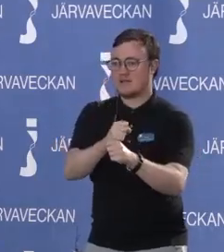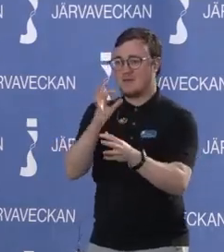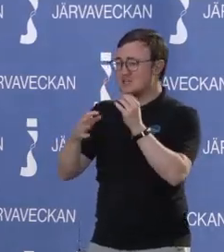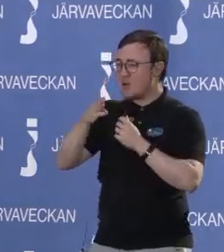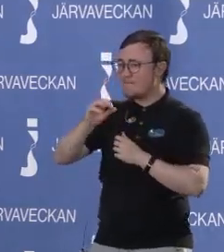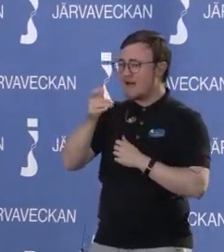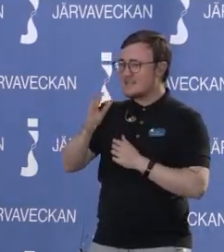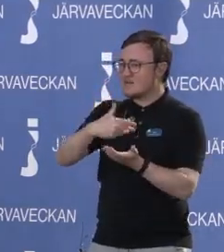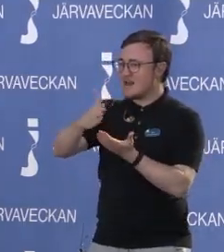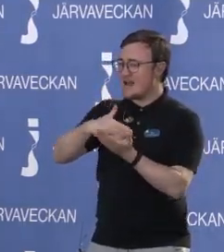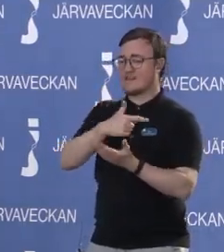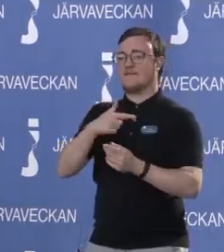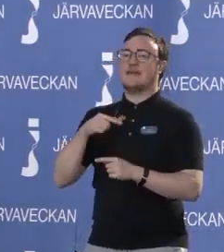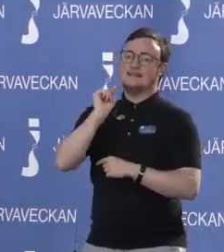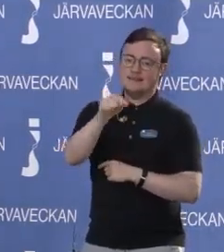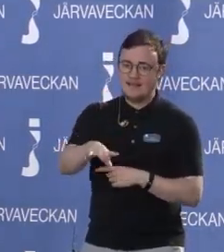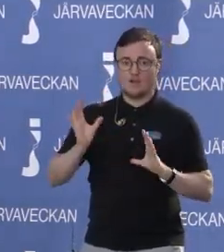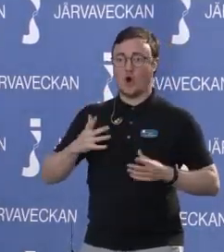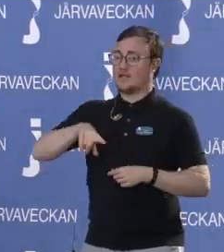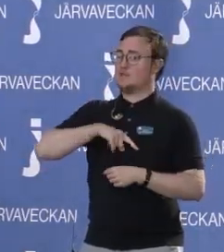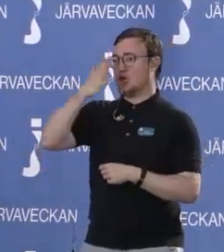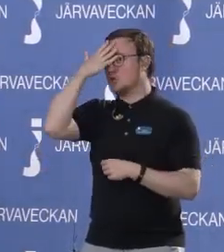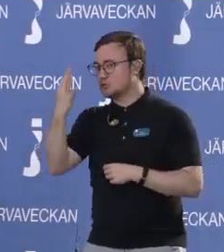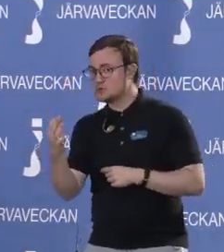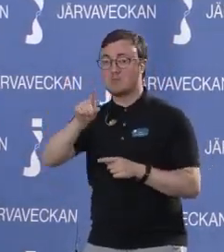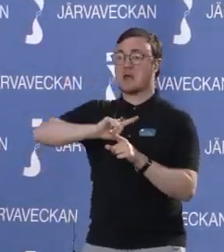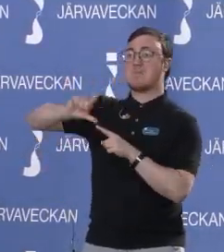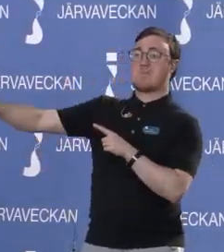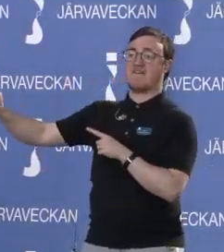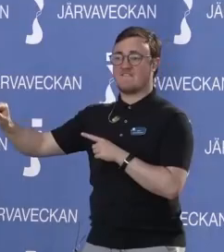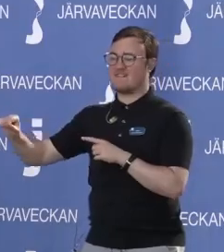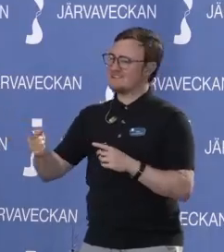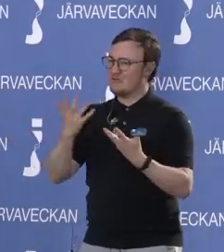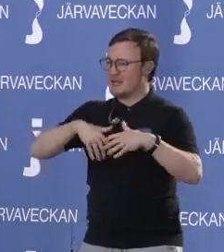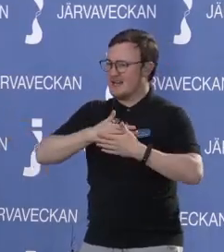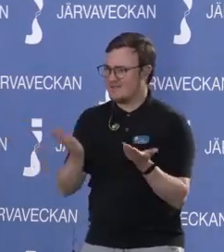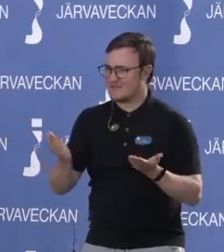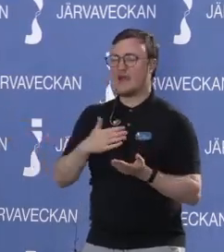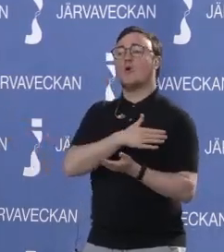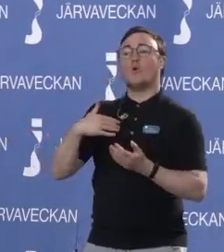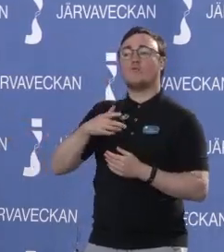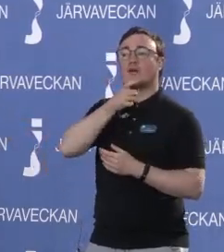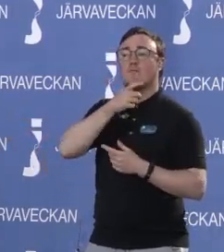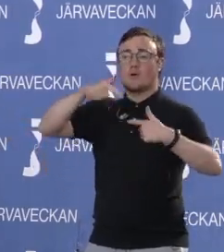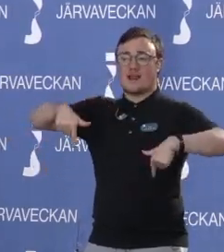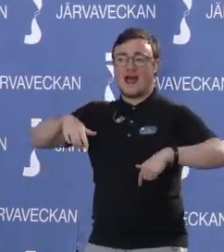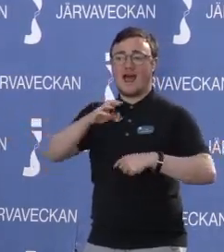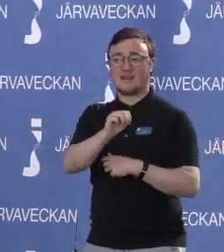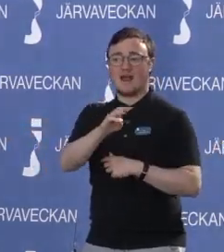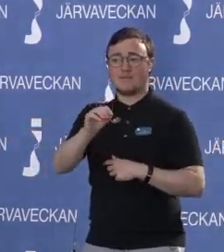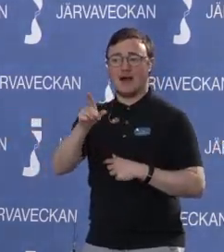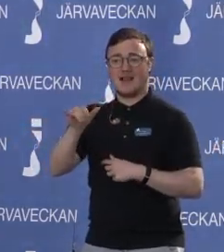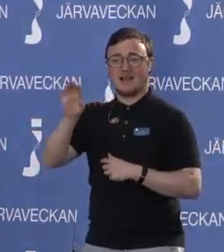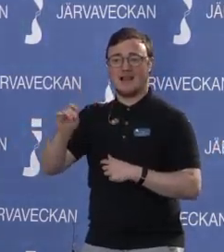mycket förkunskap och sen så åker man kanske igen. Emma Löf Hagström, som vår reporter i det här området, hon är ju här ute varje dag.